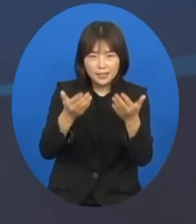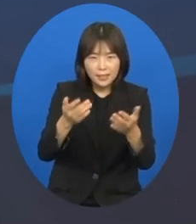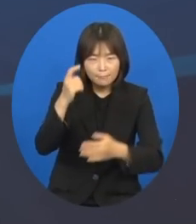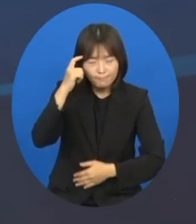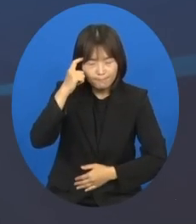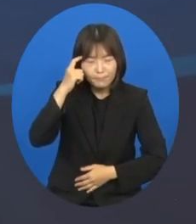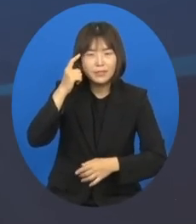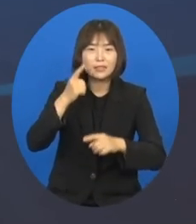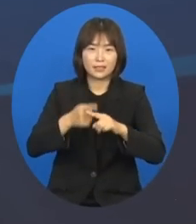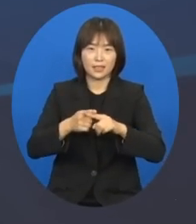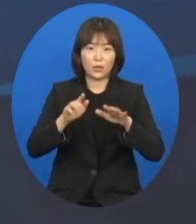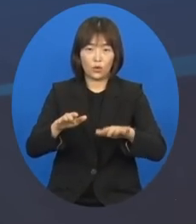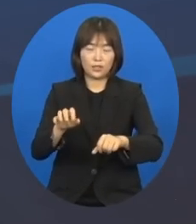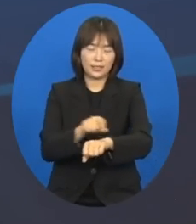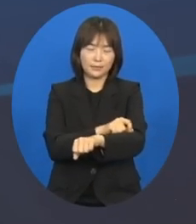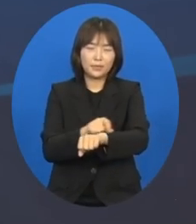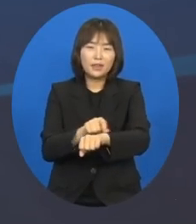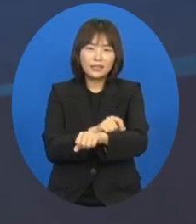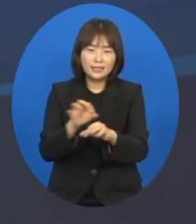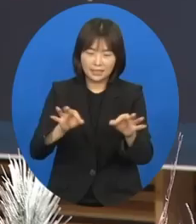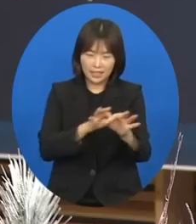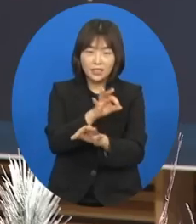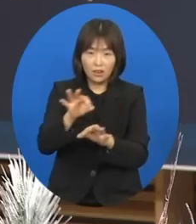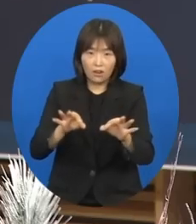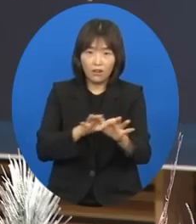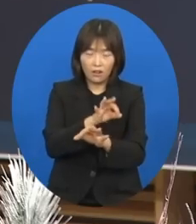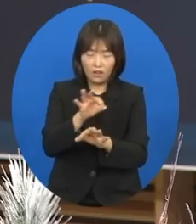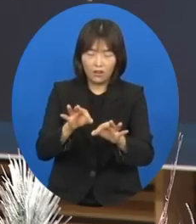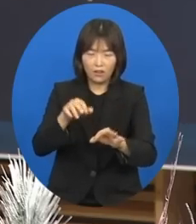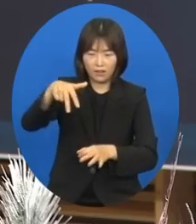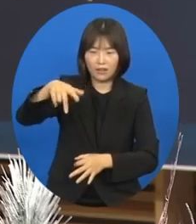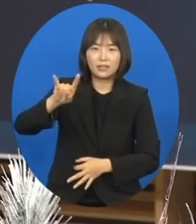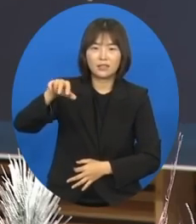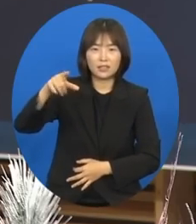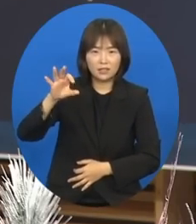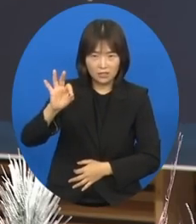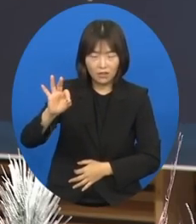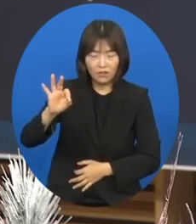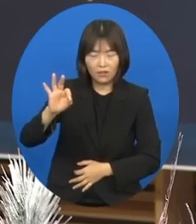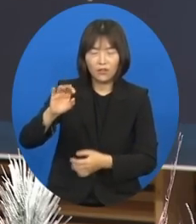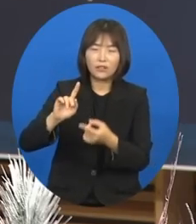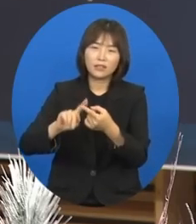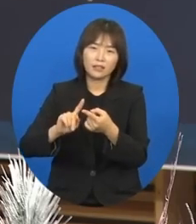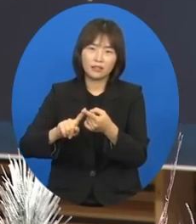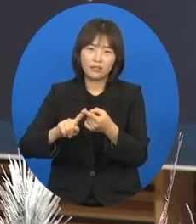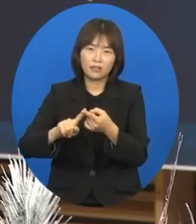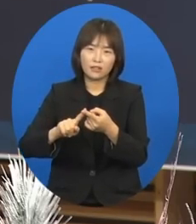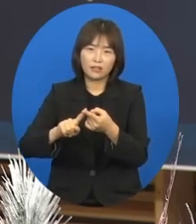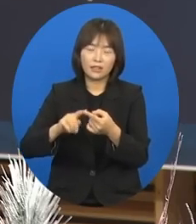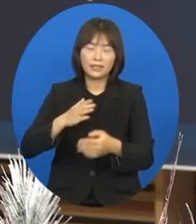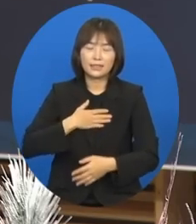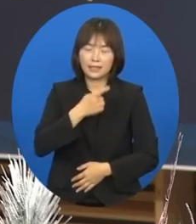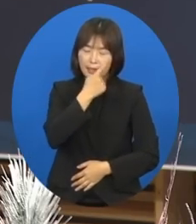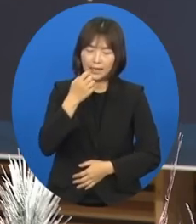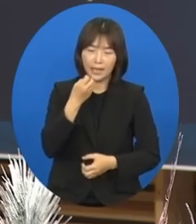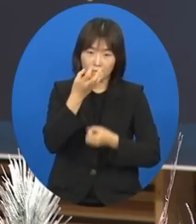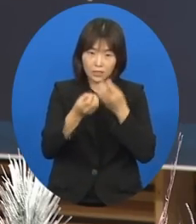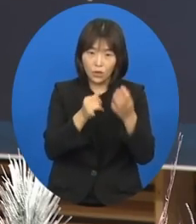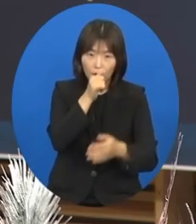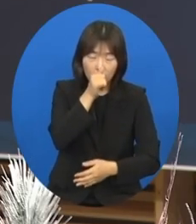오늘은 특별히 재정이라고 말씀하셨는데 재정에 대한 부분도 물론 제가 간증 가운데 나올 수